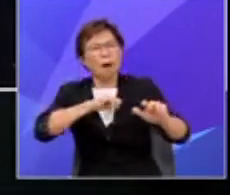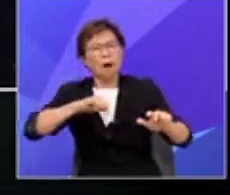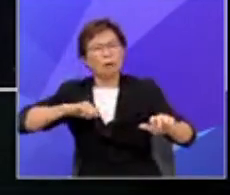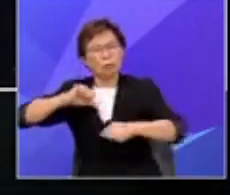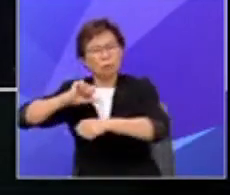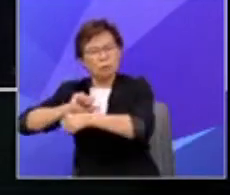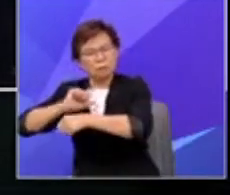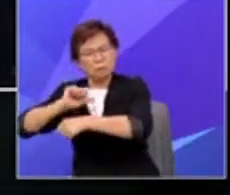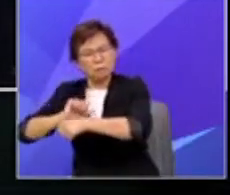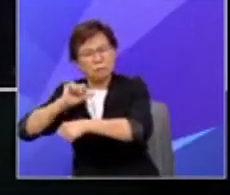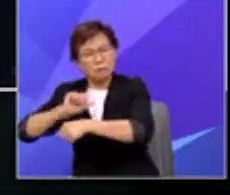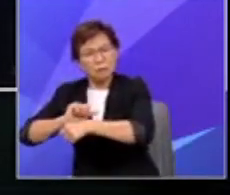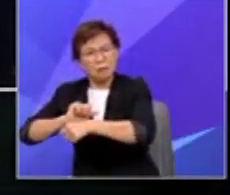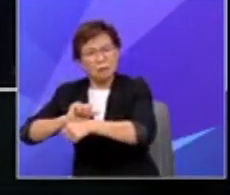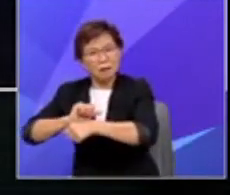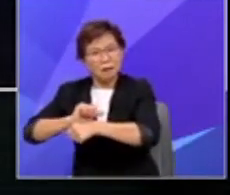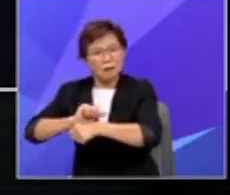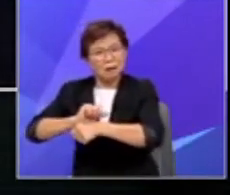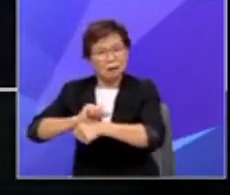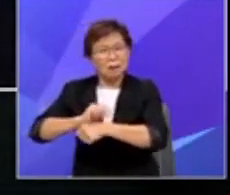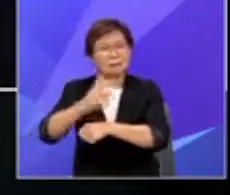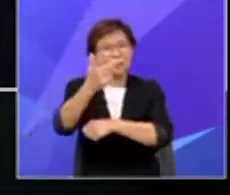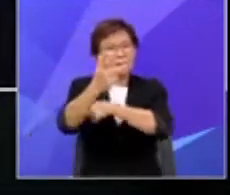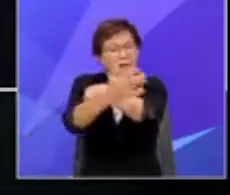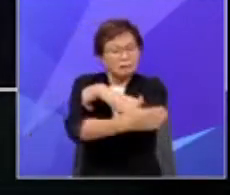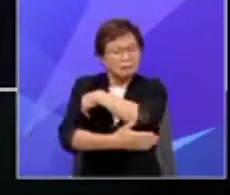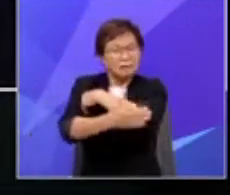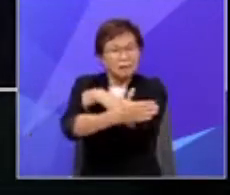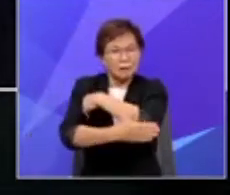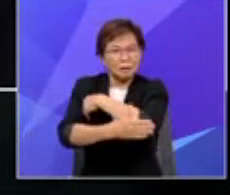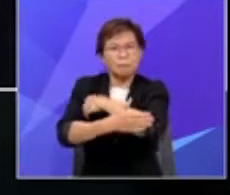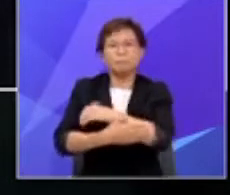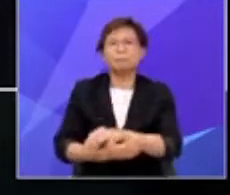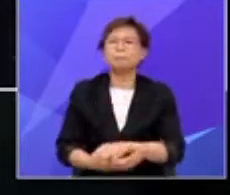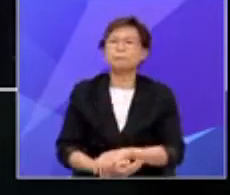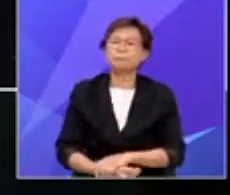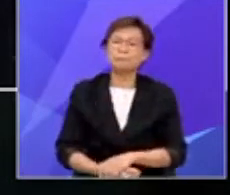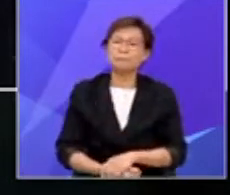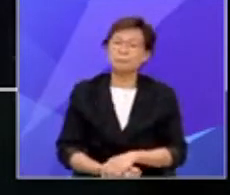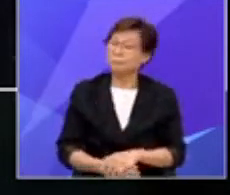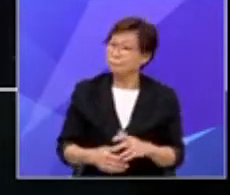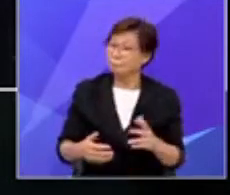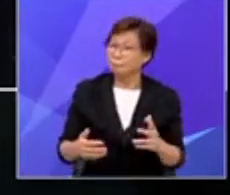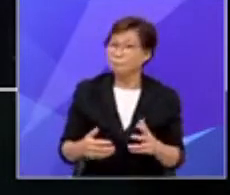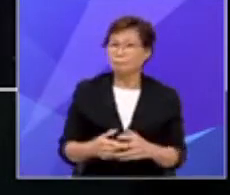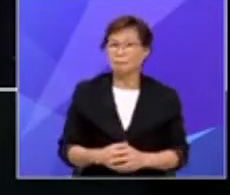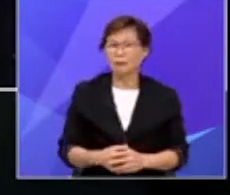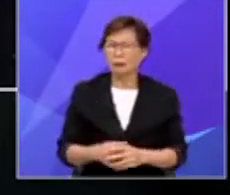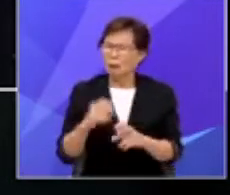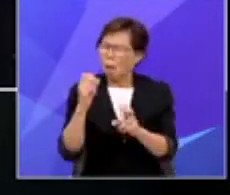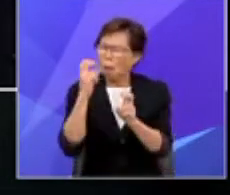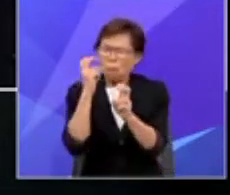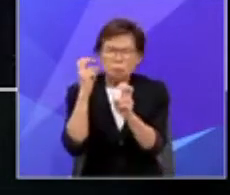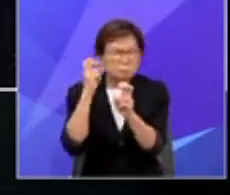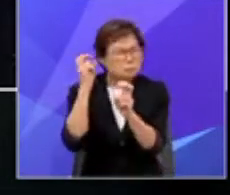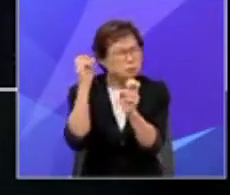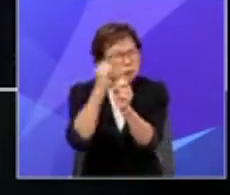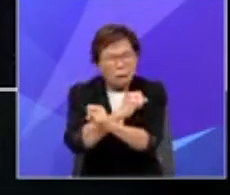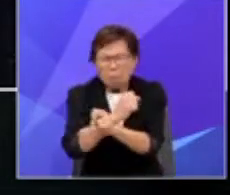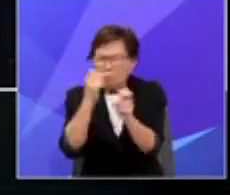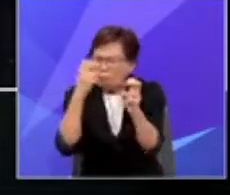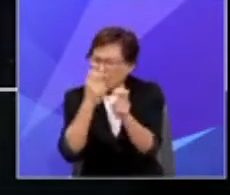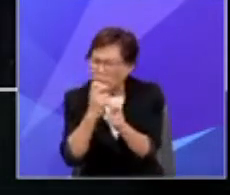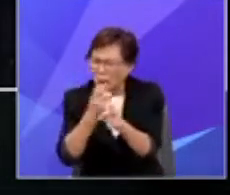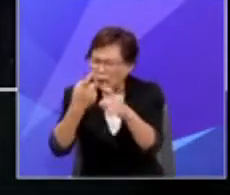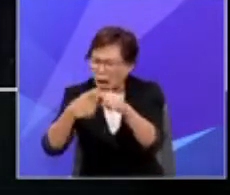anggota kerja jadi di antara tiga negara ini dan cabaran Imam pelayanan dan